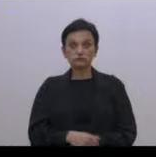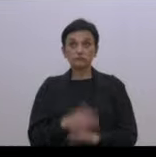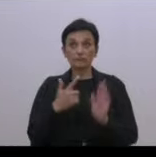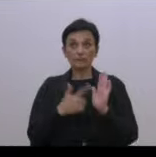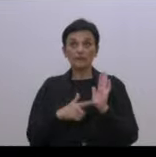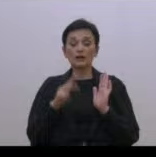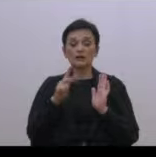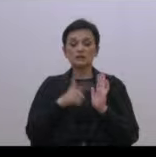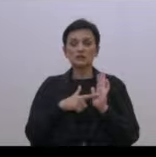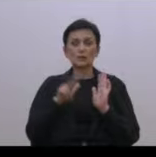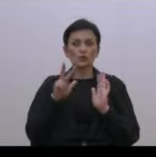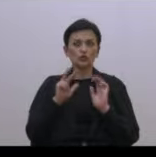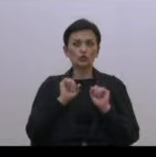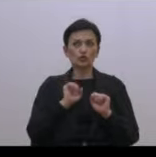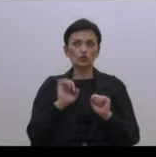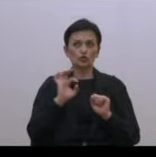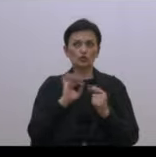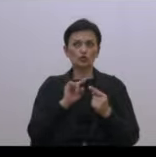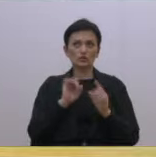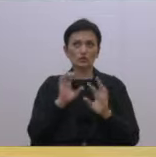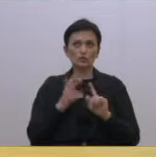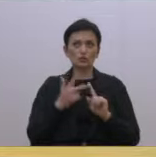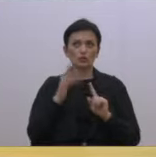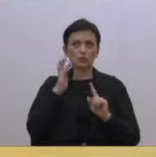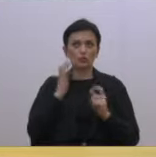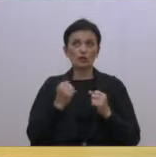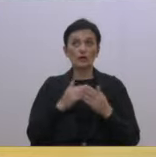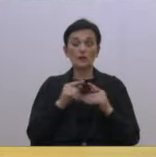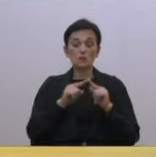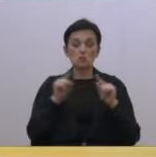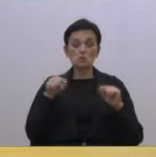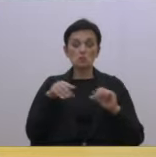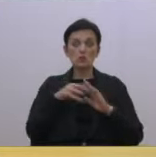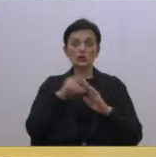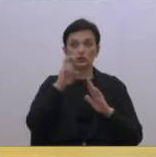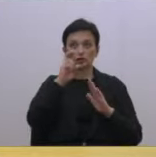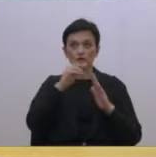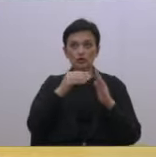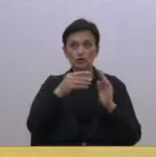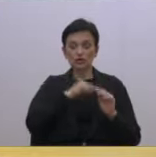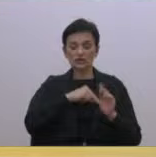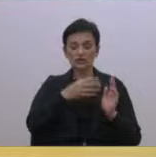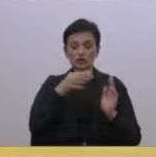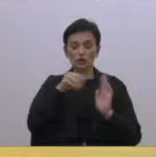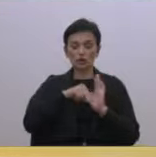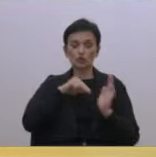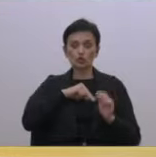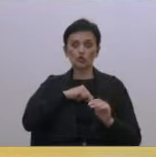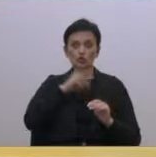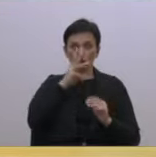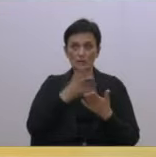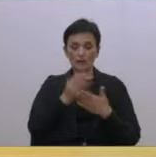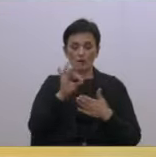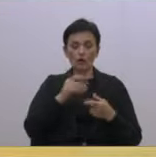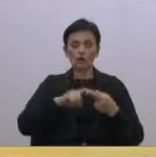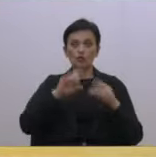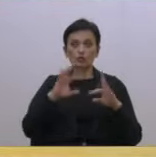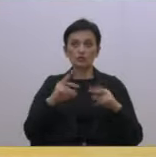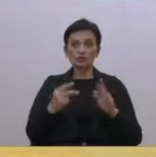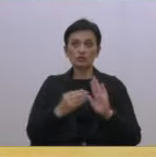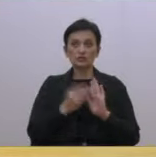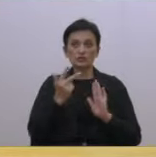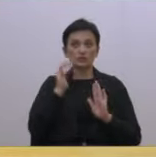სამოცდათხუთი მოხრე ნულ წინააღმდეგ კანონ მესამე მოსმენით მიღებული. ამავე პაკეტში საჯარო დაწესებულებაში შრომის ანაზღაურების შესახებ კანონშრომა მესამე მოსმენით ხო